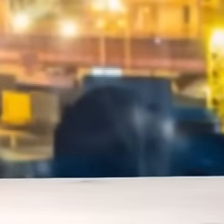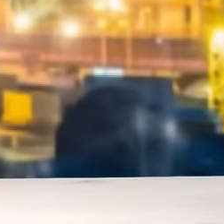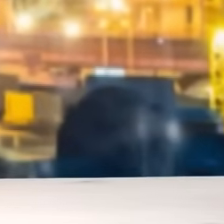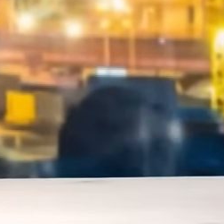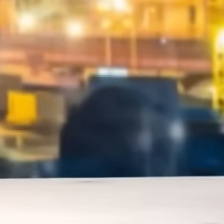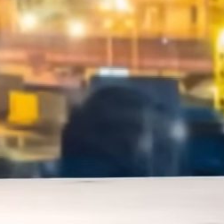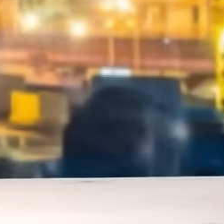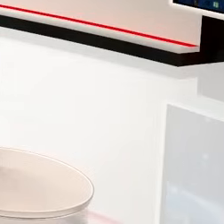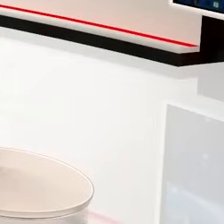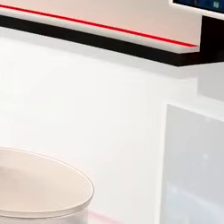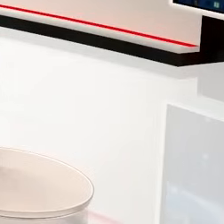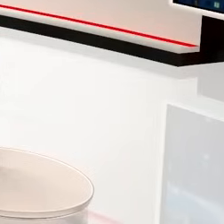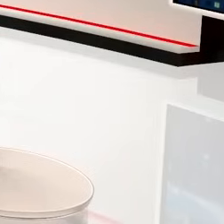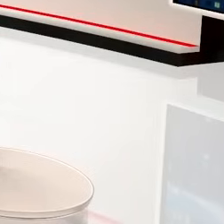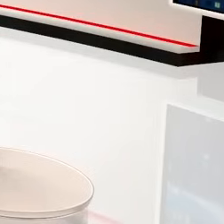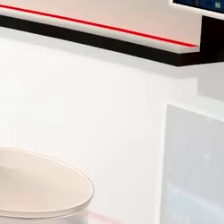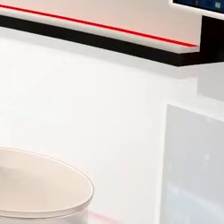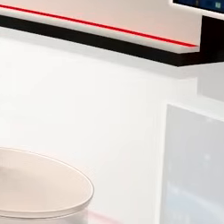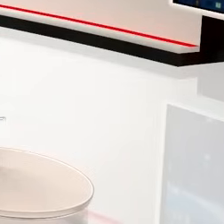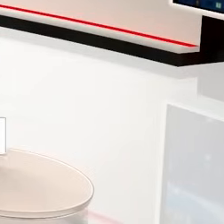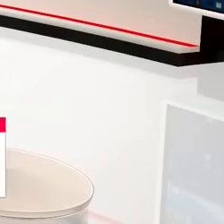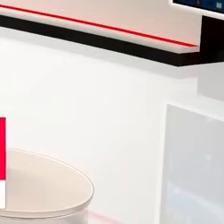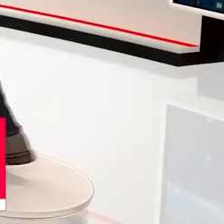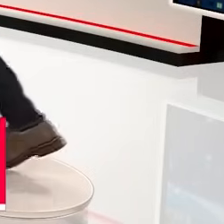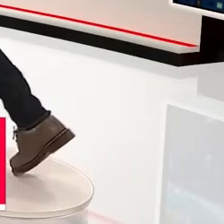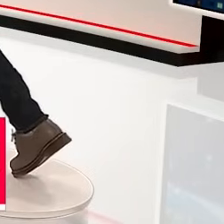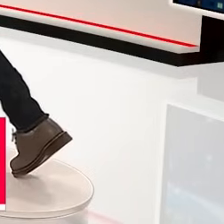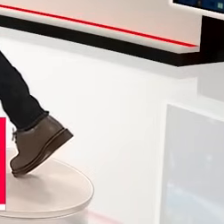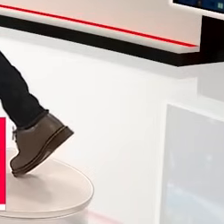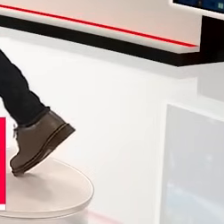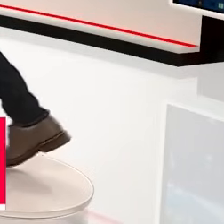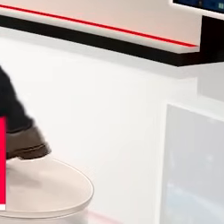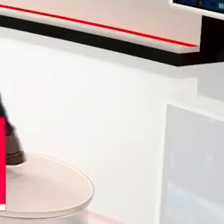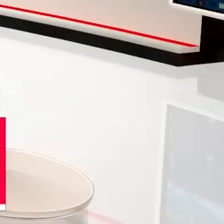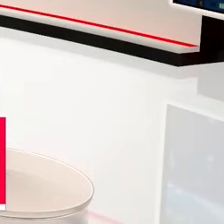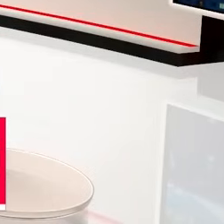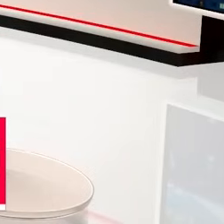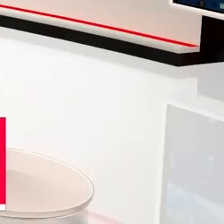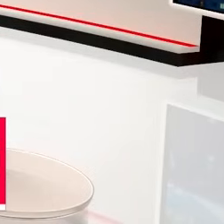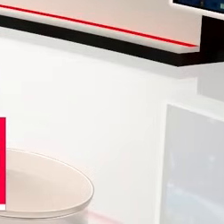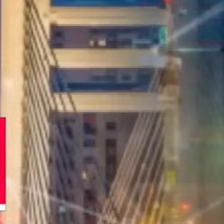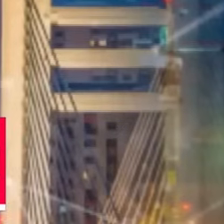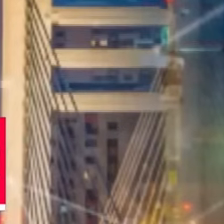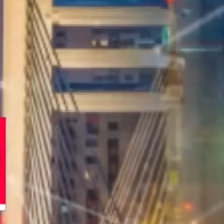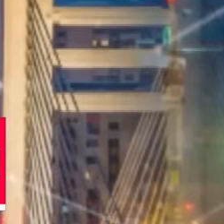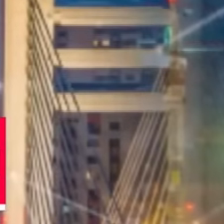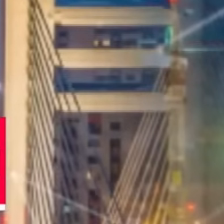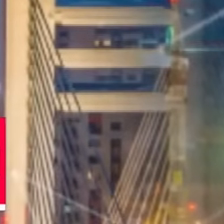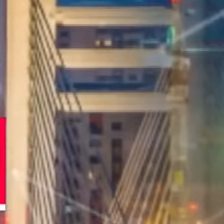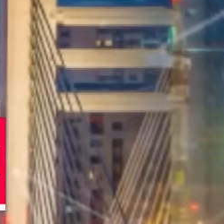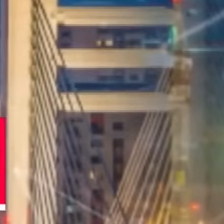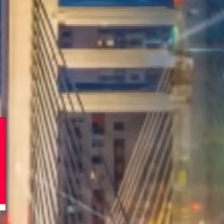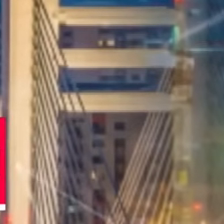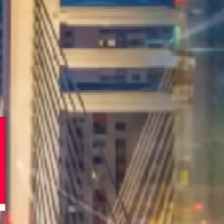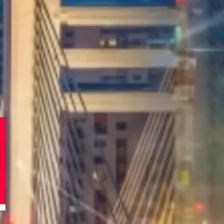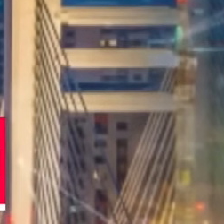mult urmărit, mult studiat. Poate începe, după 34 de ani. Exact, știi câți ani are știrea asta? Așa. 34 de ani.